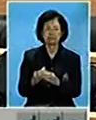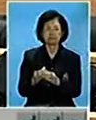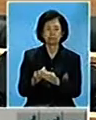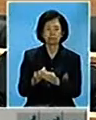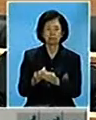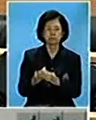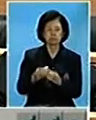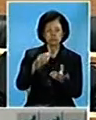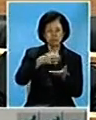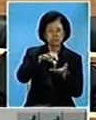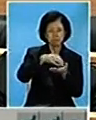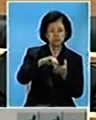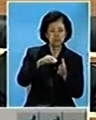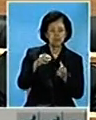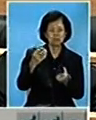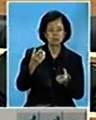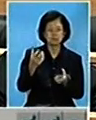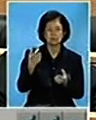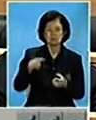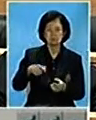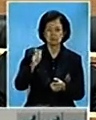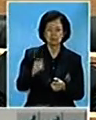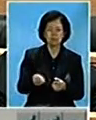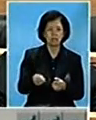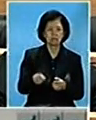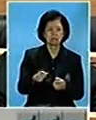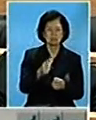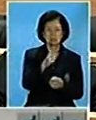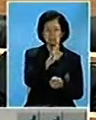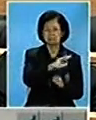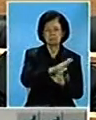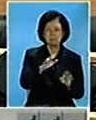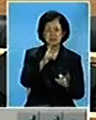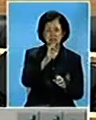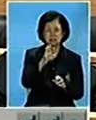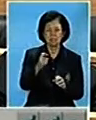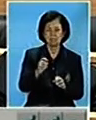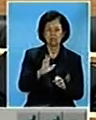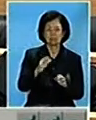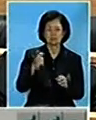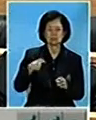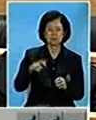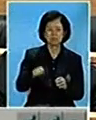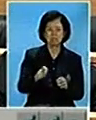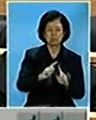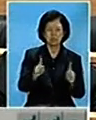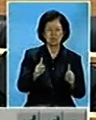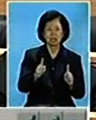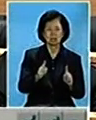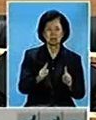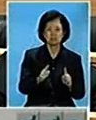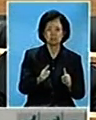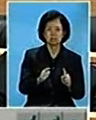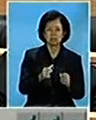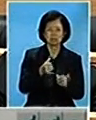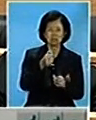ถึงศาลในลักษณะที่ไม่ได้เสียหายกันต่อเฉพาะศาลเท่านั้นแต่ได้เข้าม